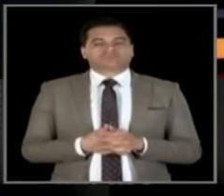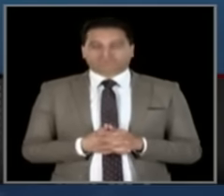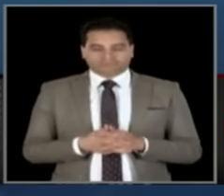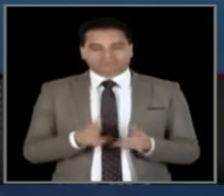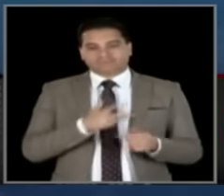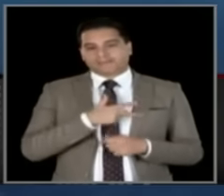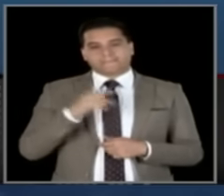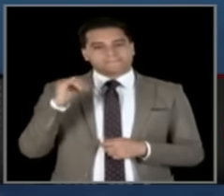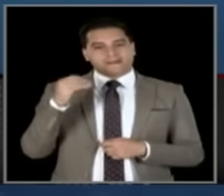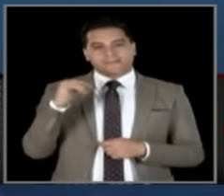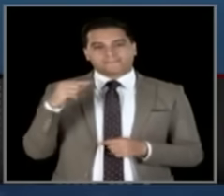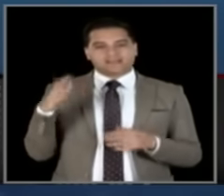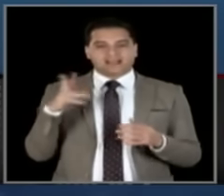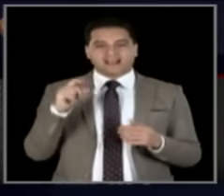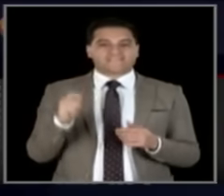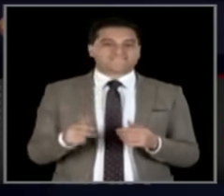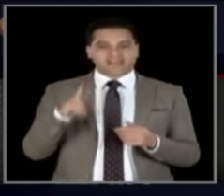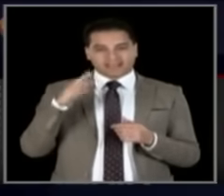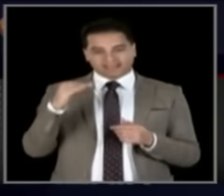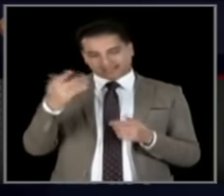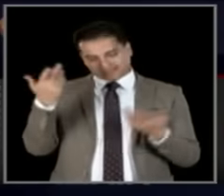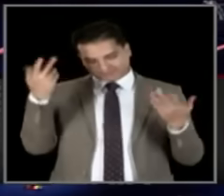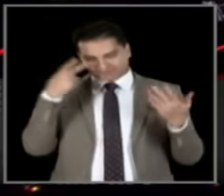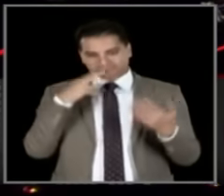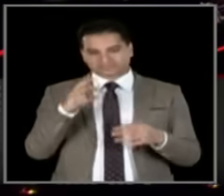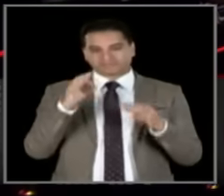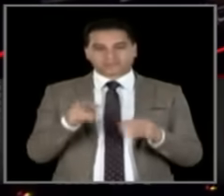محمد الفاتح طبعا، إجابة خاطئة.